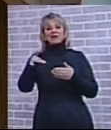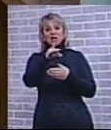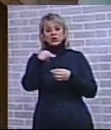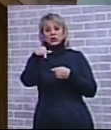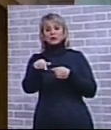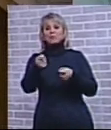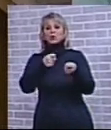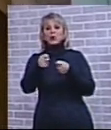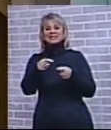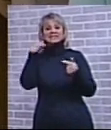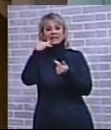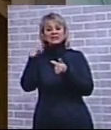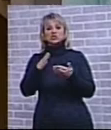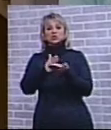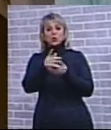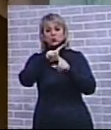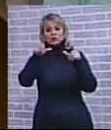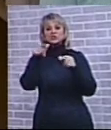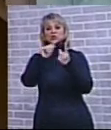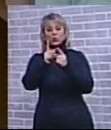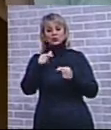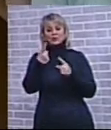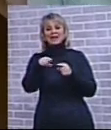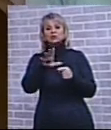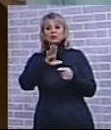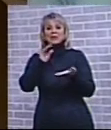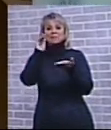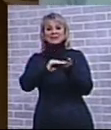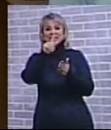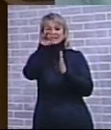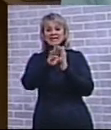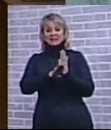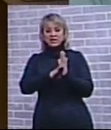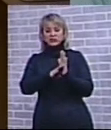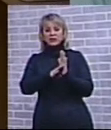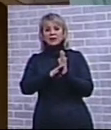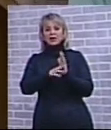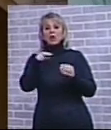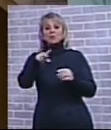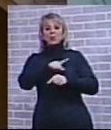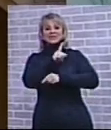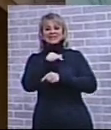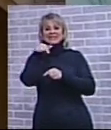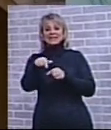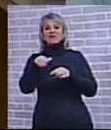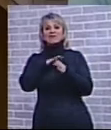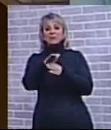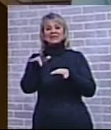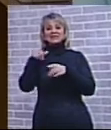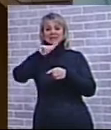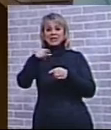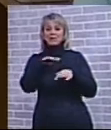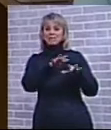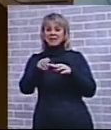районов, руководителями соответствующих служб и структур, на котором была поставлена задача о усилении выполнения требований